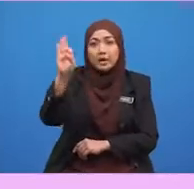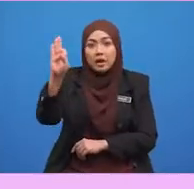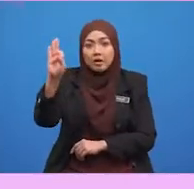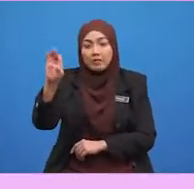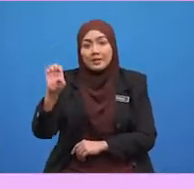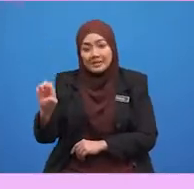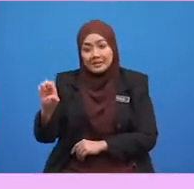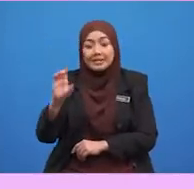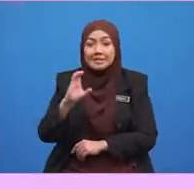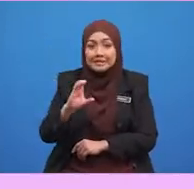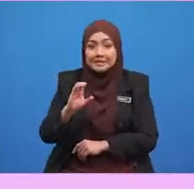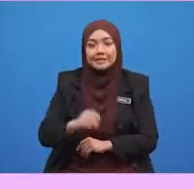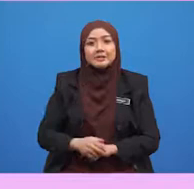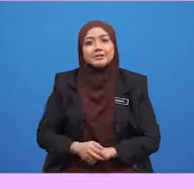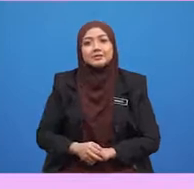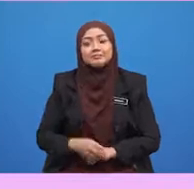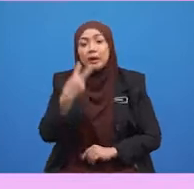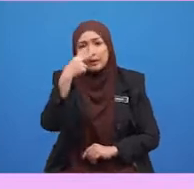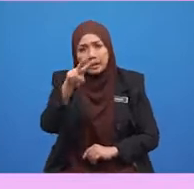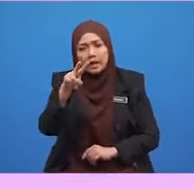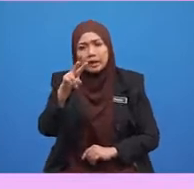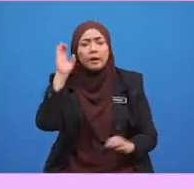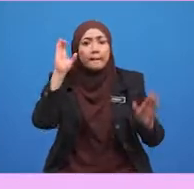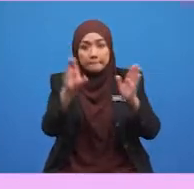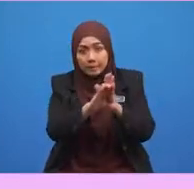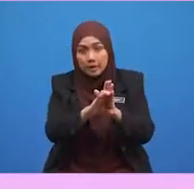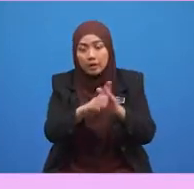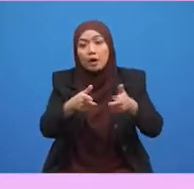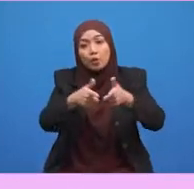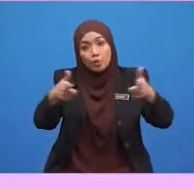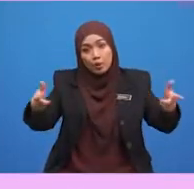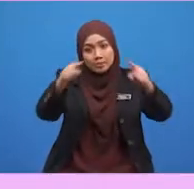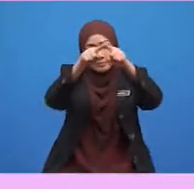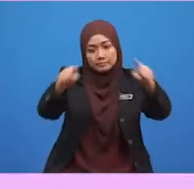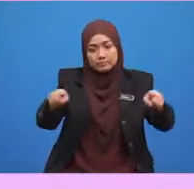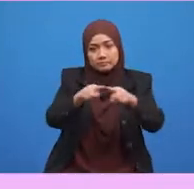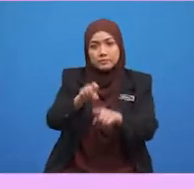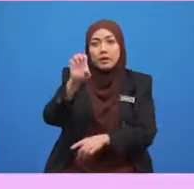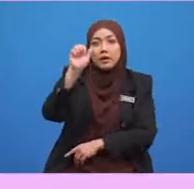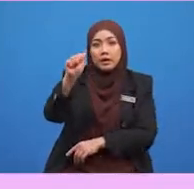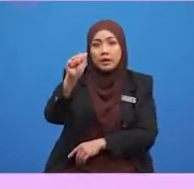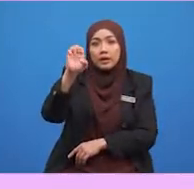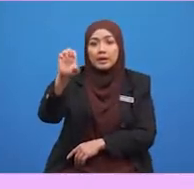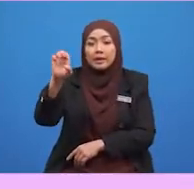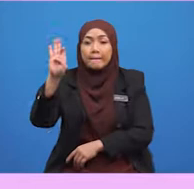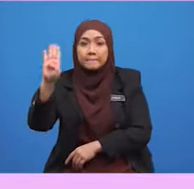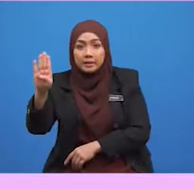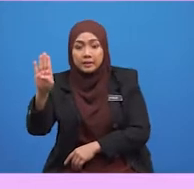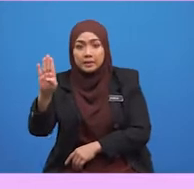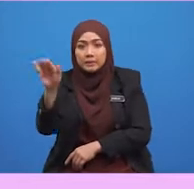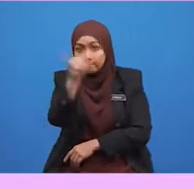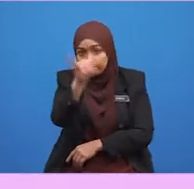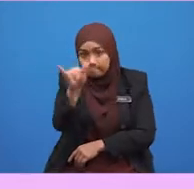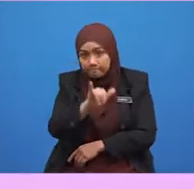BFEC. Berdasarkan rajah ini, luas segitiga AEB sama dengan